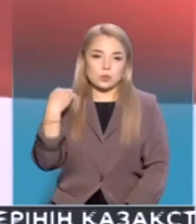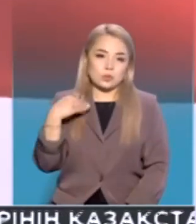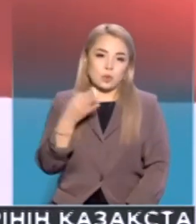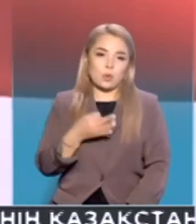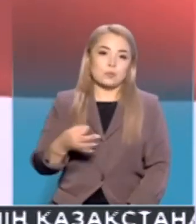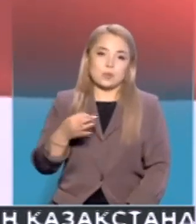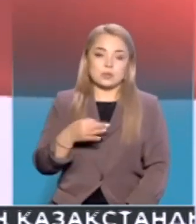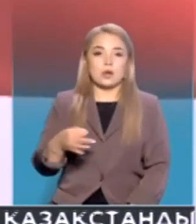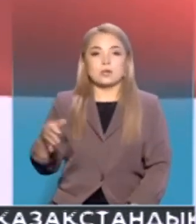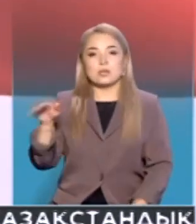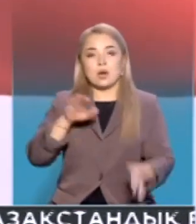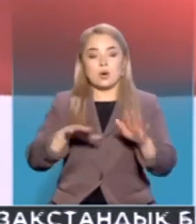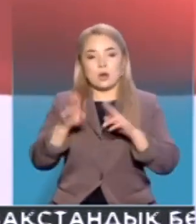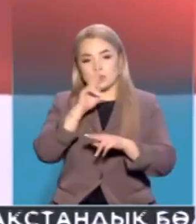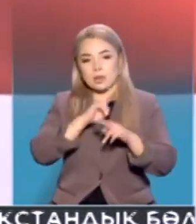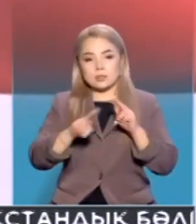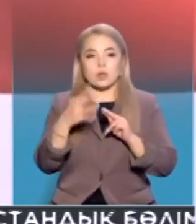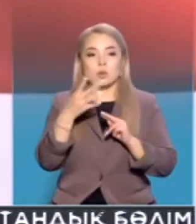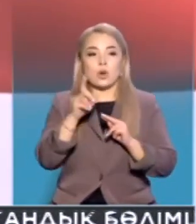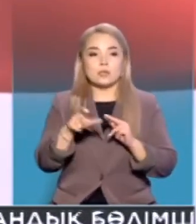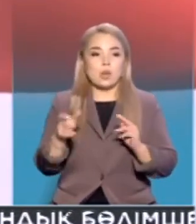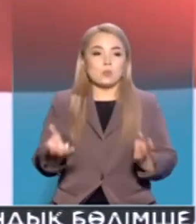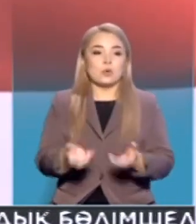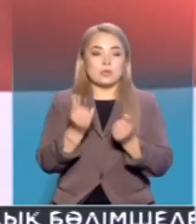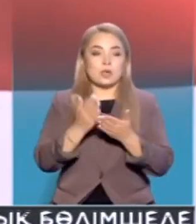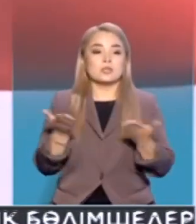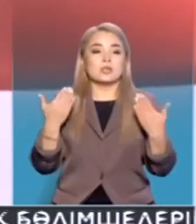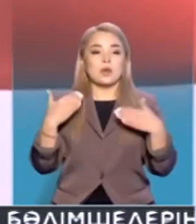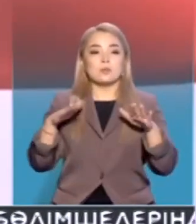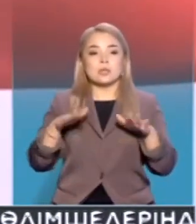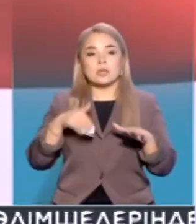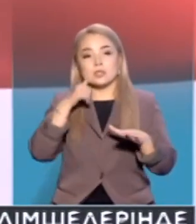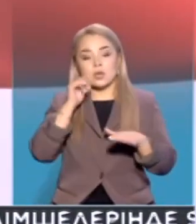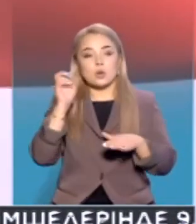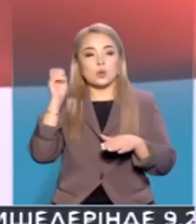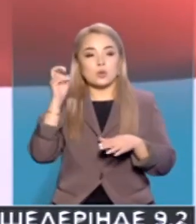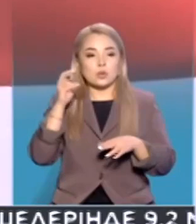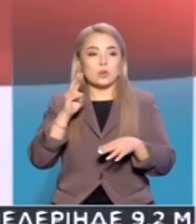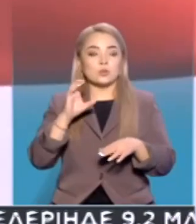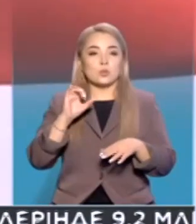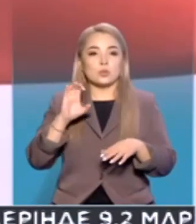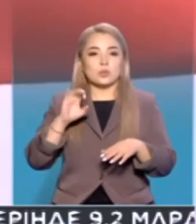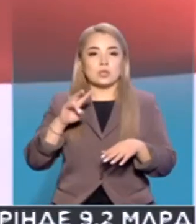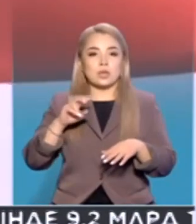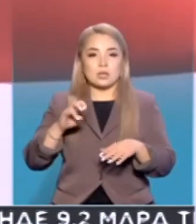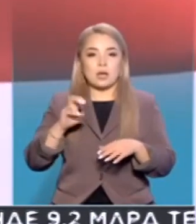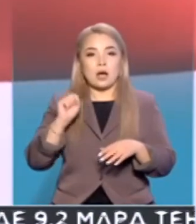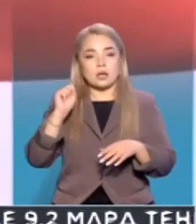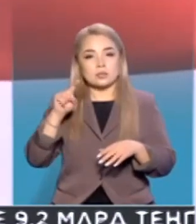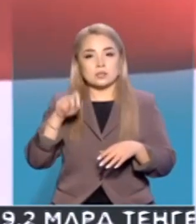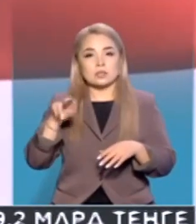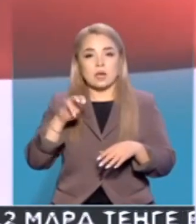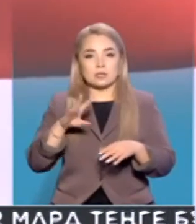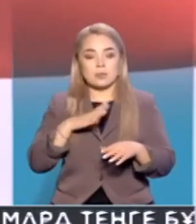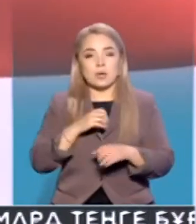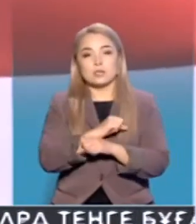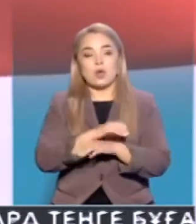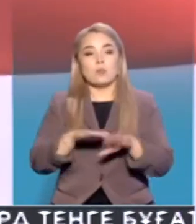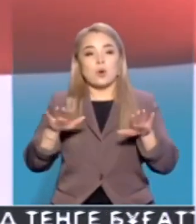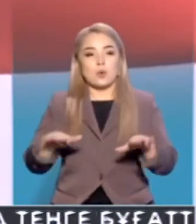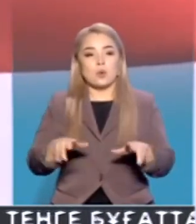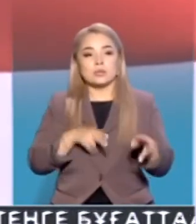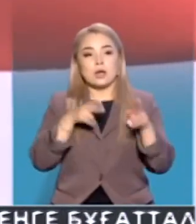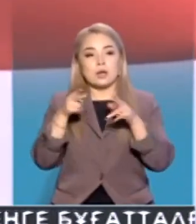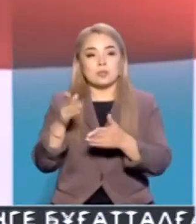Түркістан облысында тауда адасып қалған 4 адам құтқарылды. Демалушылар кеше күндіз су сіңген көлінен алтын дән демалыс аймағына қарай жолға шыққан.